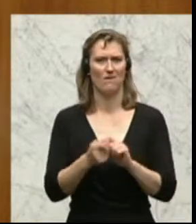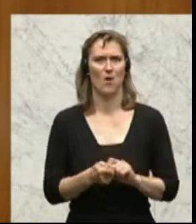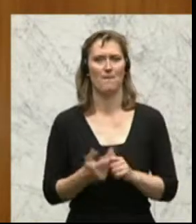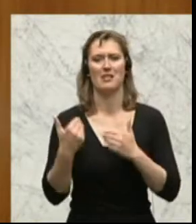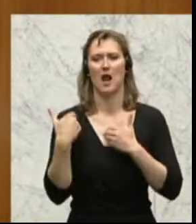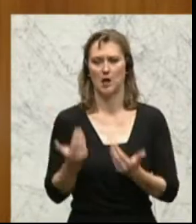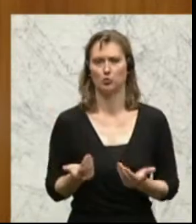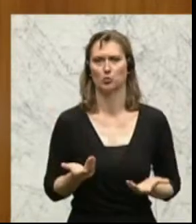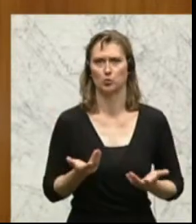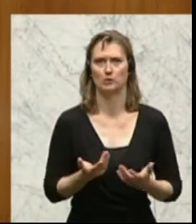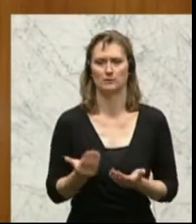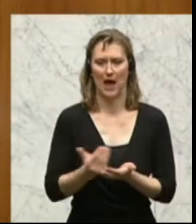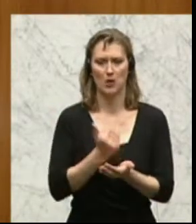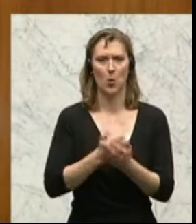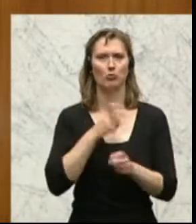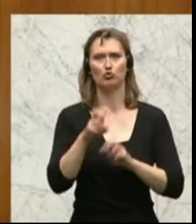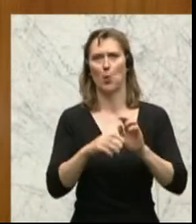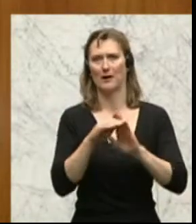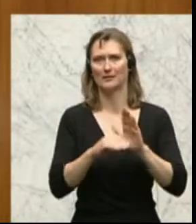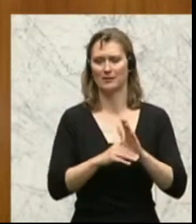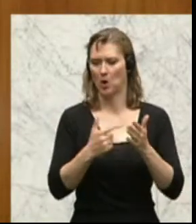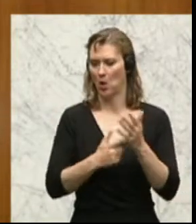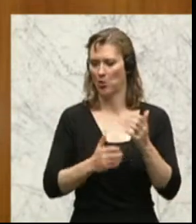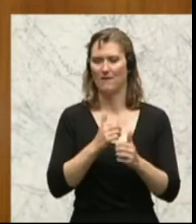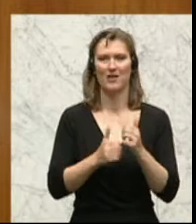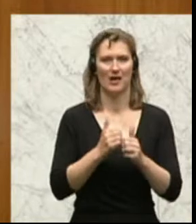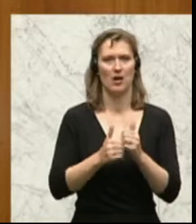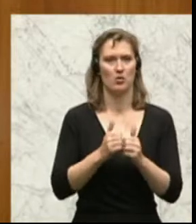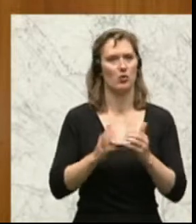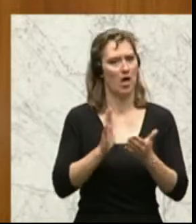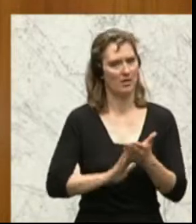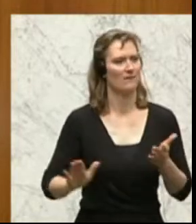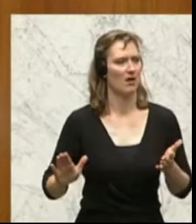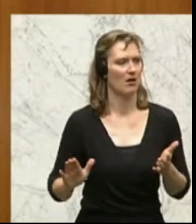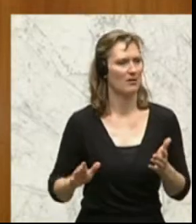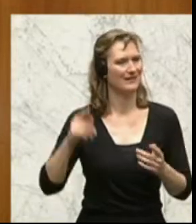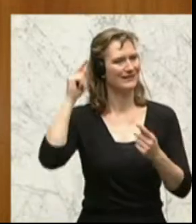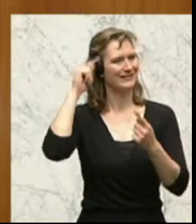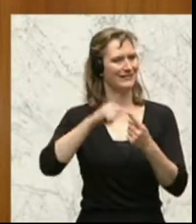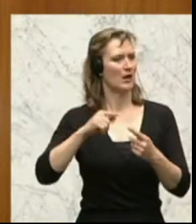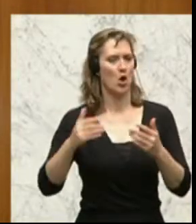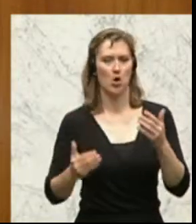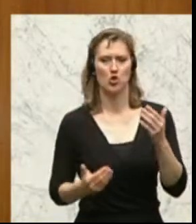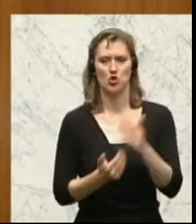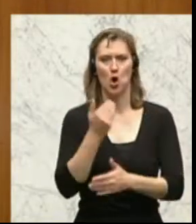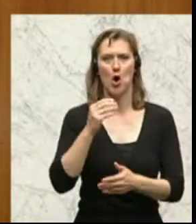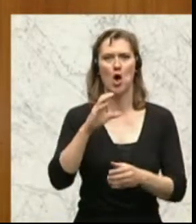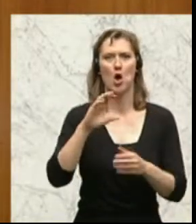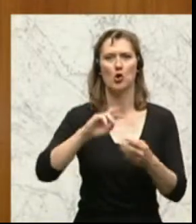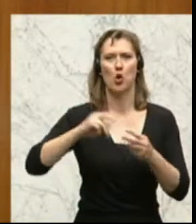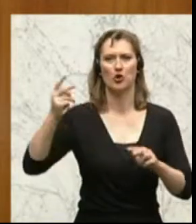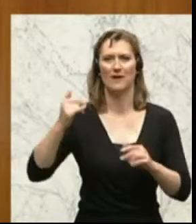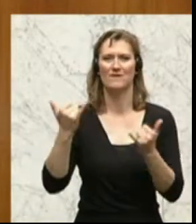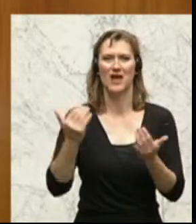Das Einkommensteuergesetz und die Lohnverrechnung sollen vereinfacht werden. Ziel ist die Neukodifikation des